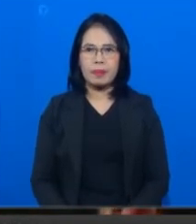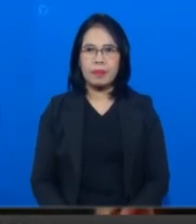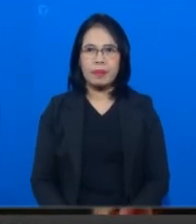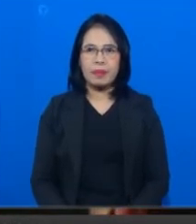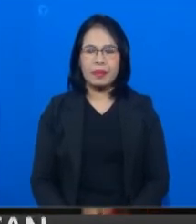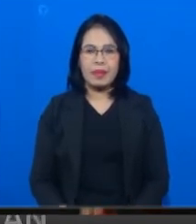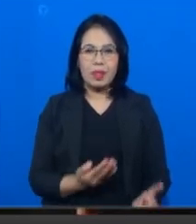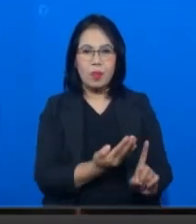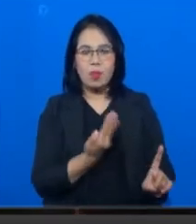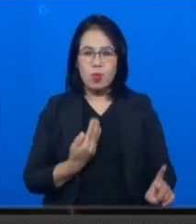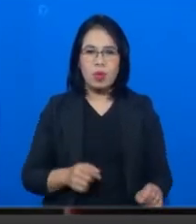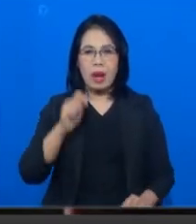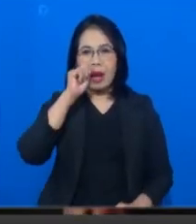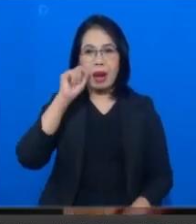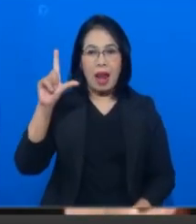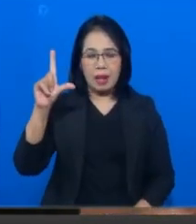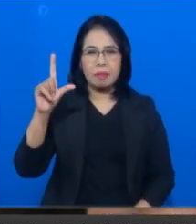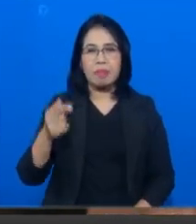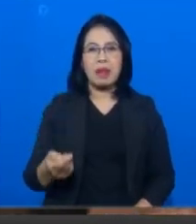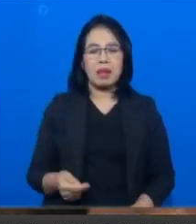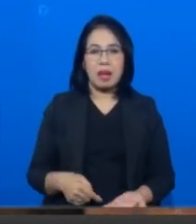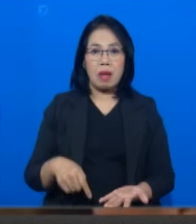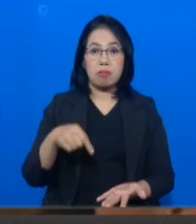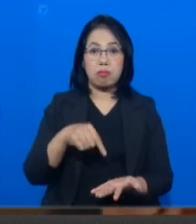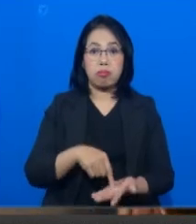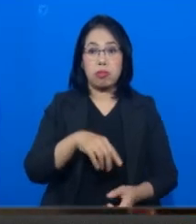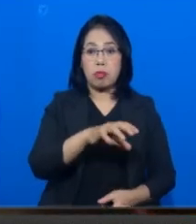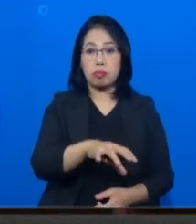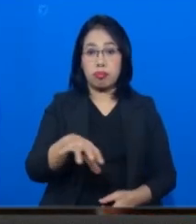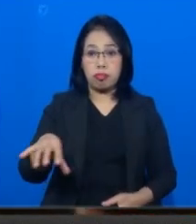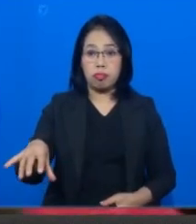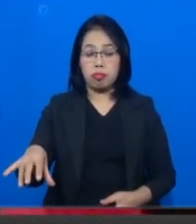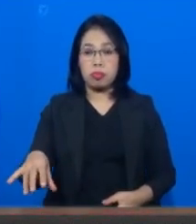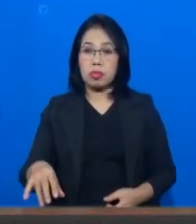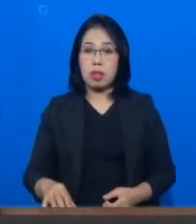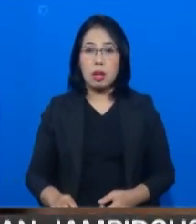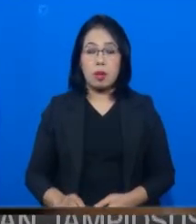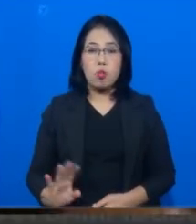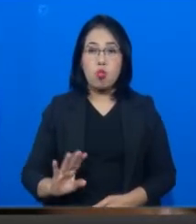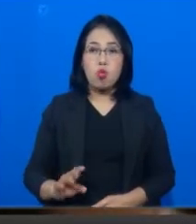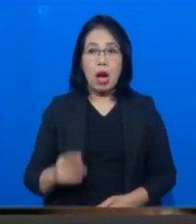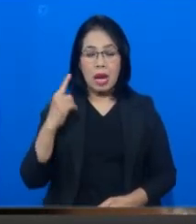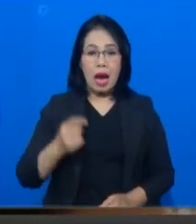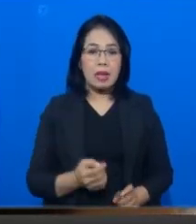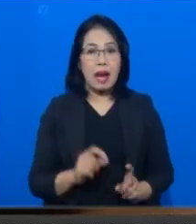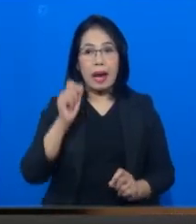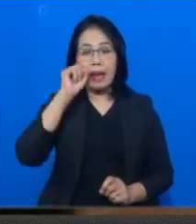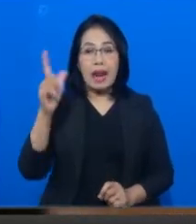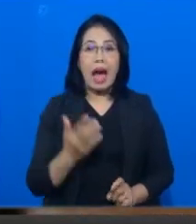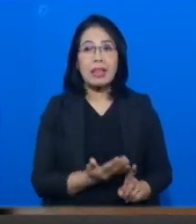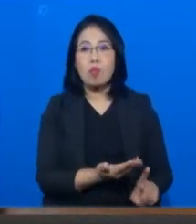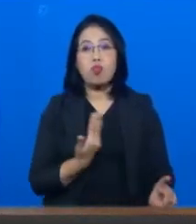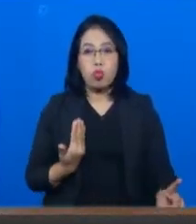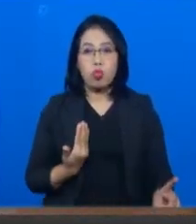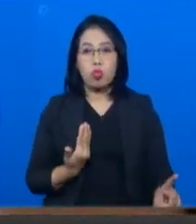Spekulasi mundurnya Erlangga karena kontestasi pilkada bukan tanpa alasan selang Erlangga mundur. Yusuf Hamka biasa dipanggil Babah Alun